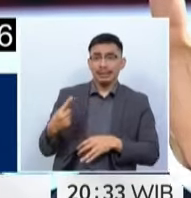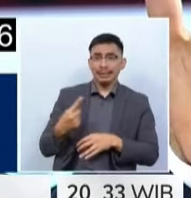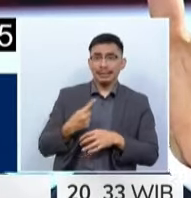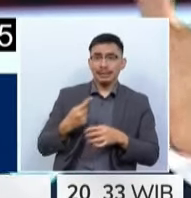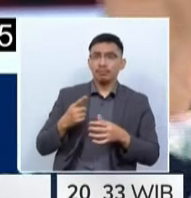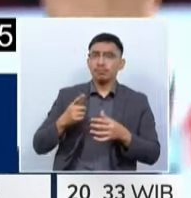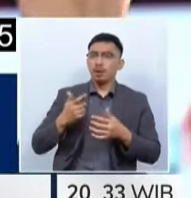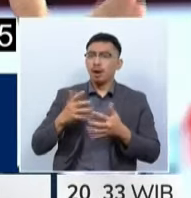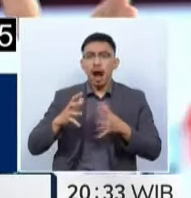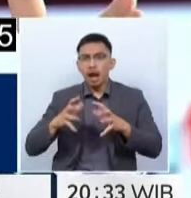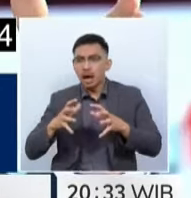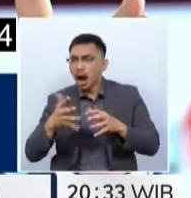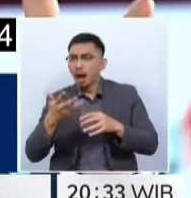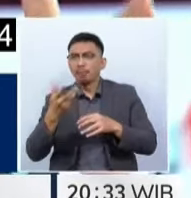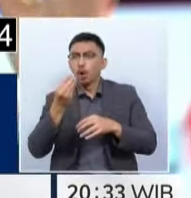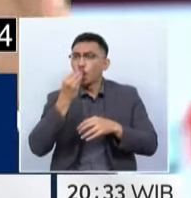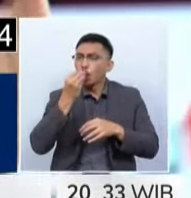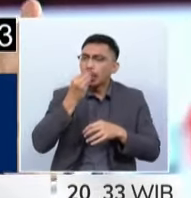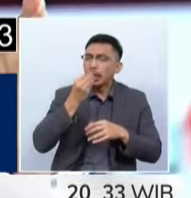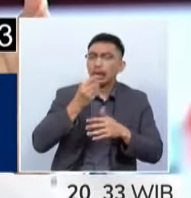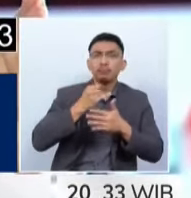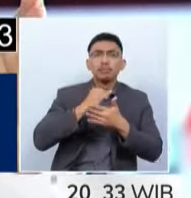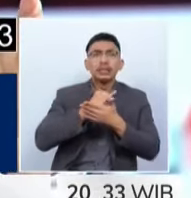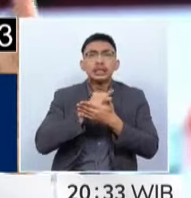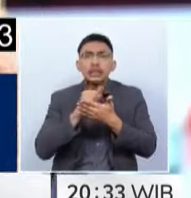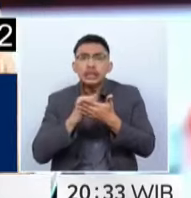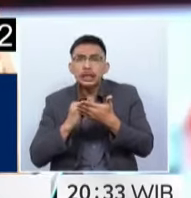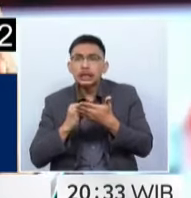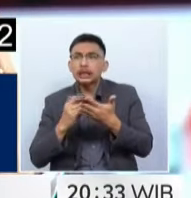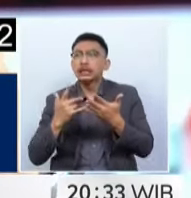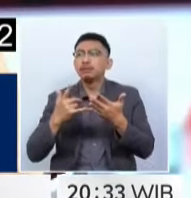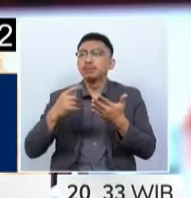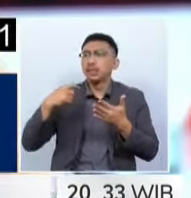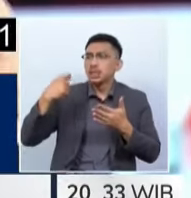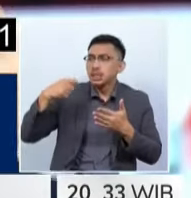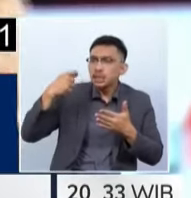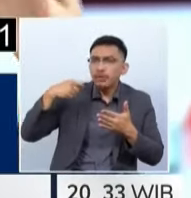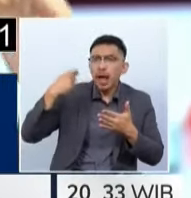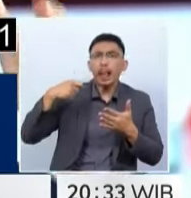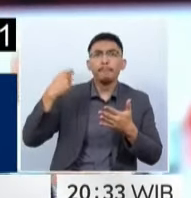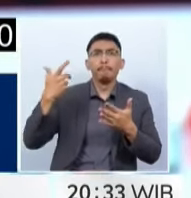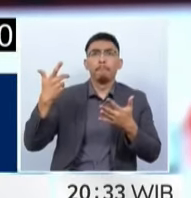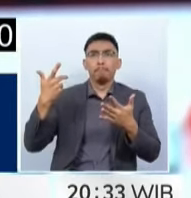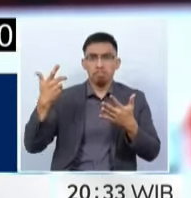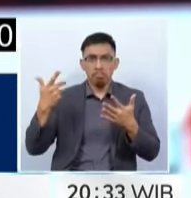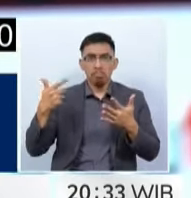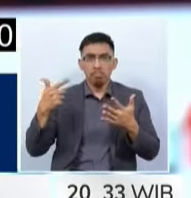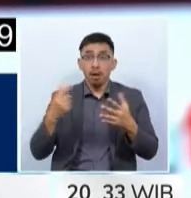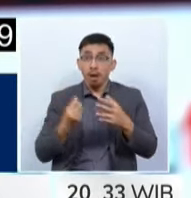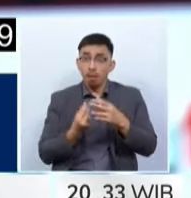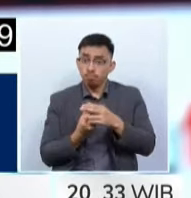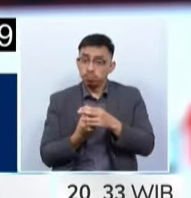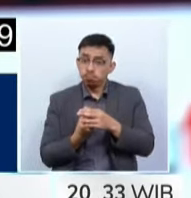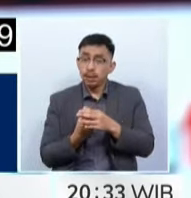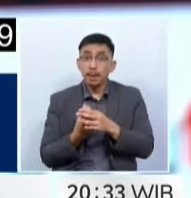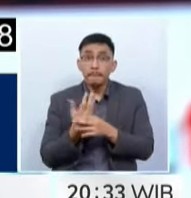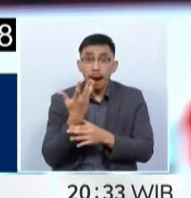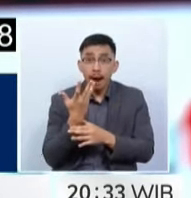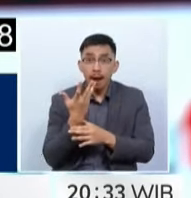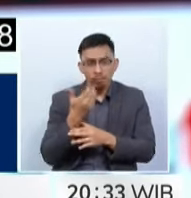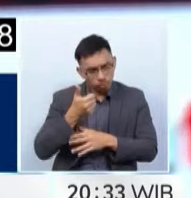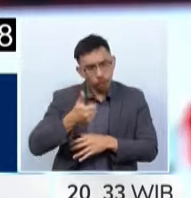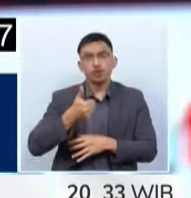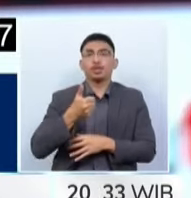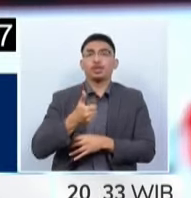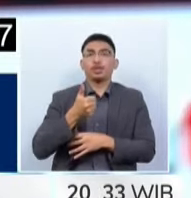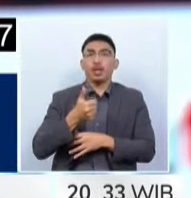kuliner karya seni seperti film itu menjadi tumbuh berkembang dan kemudian bisa